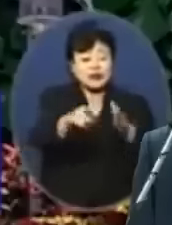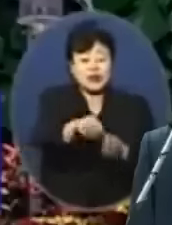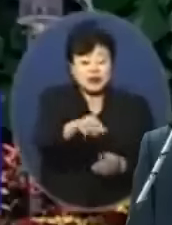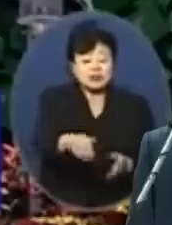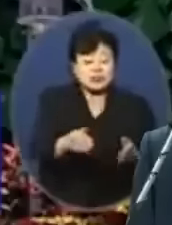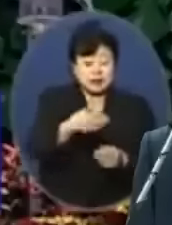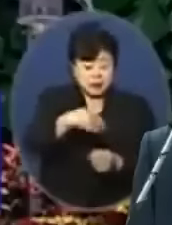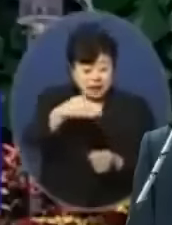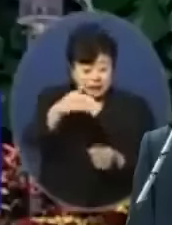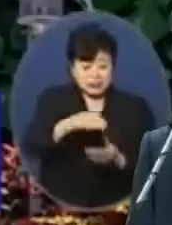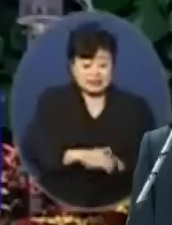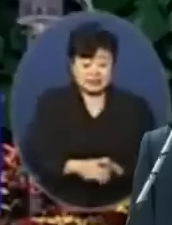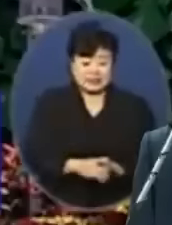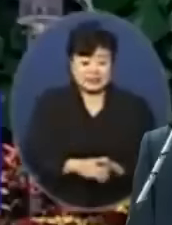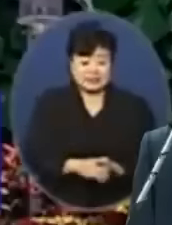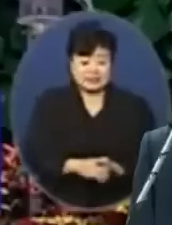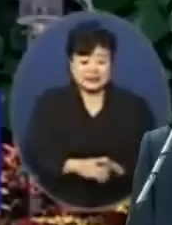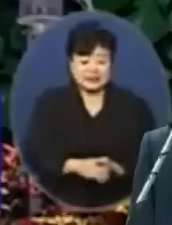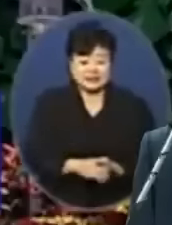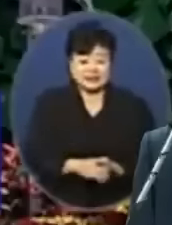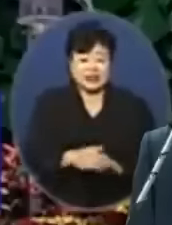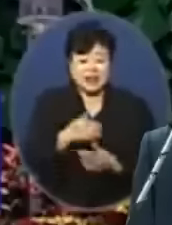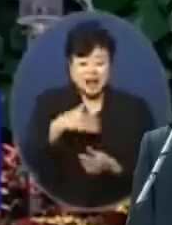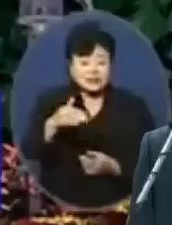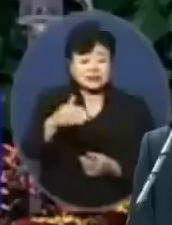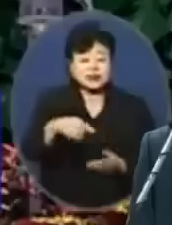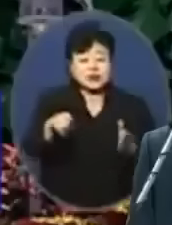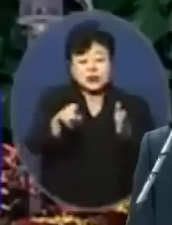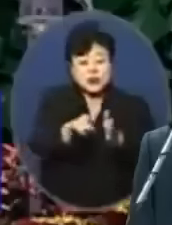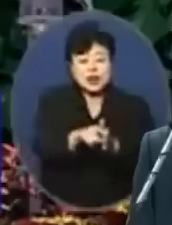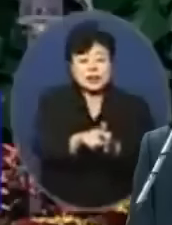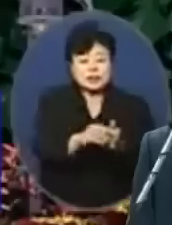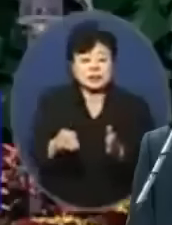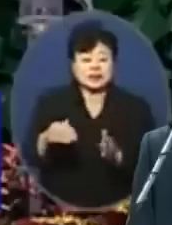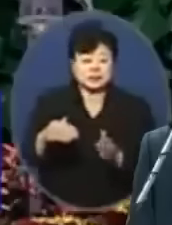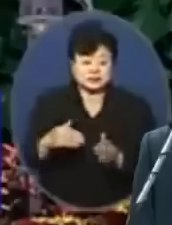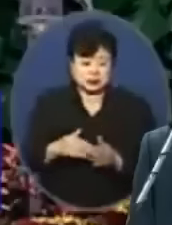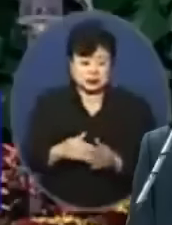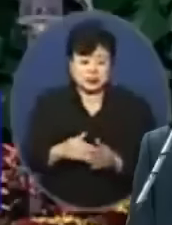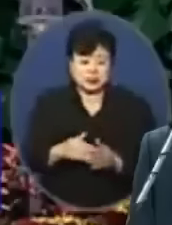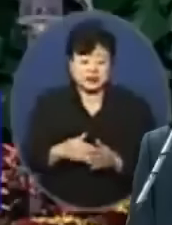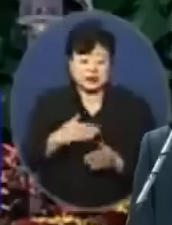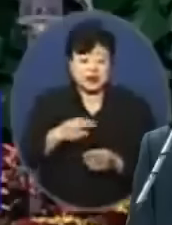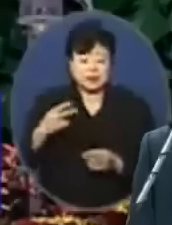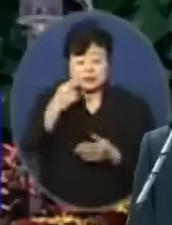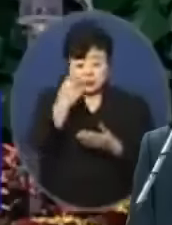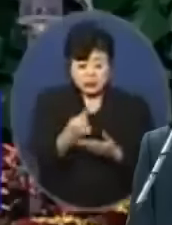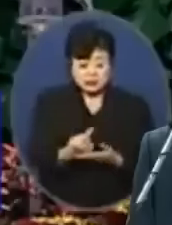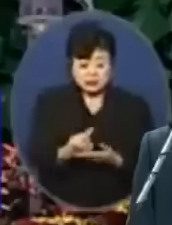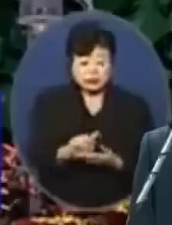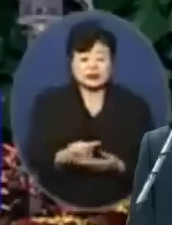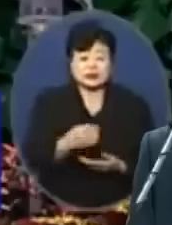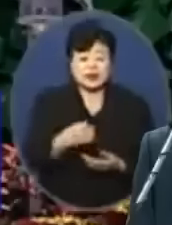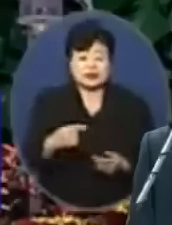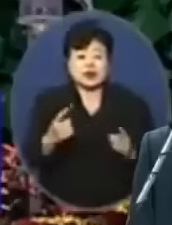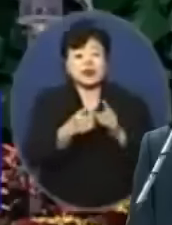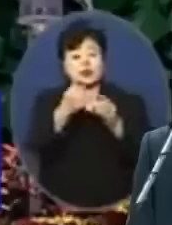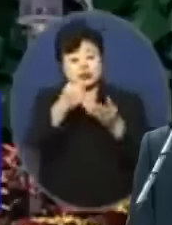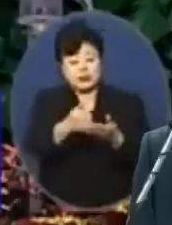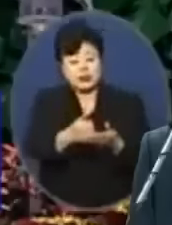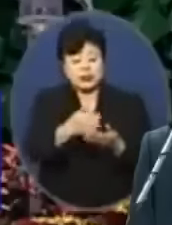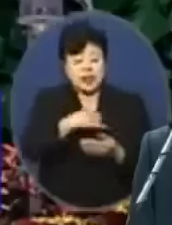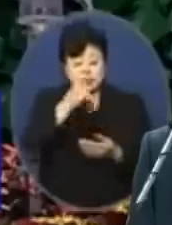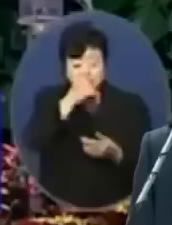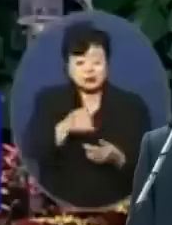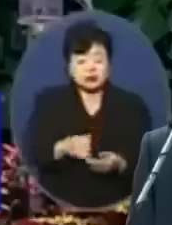너희를 위하여 거처를 예비하러 가노니 가서 너희를 위하여 거처를 예비하면 내가 다시 와서 너희를 내게로 영접하여 나